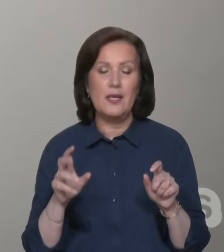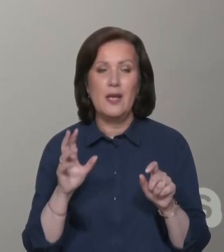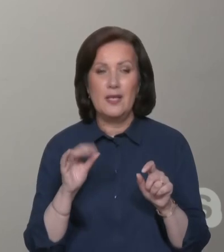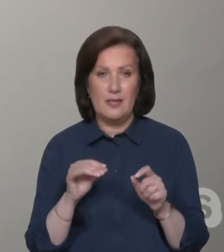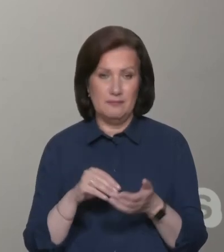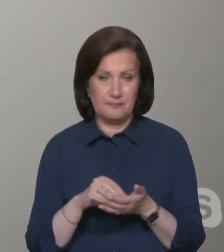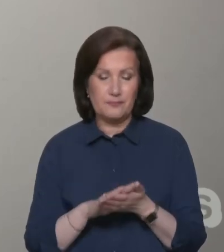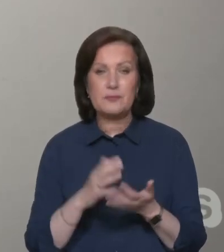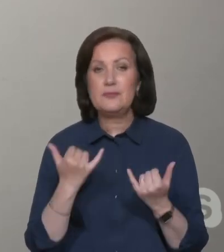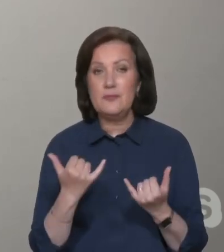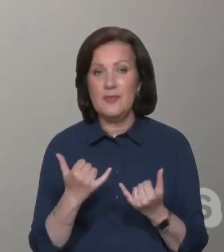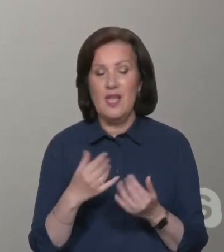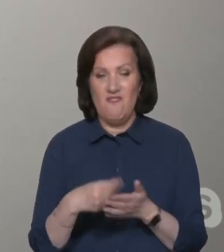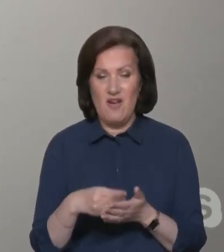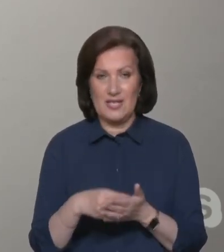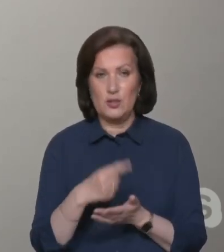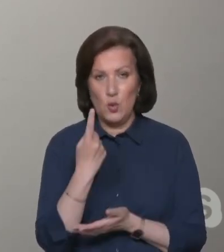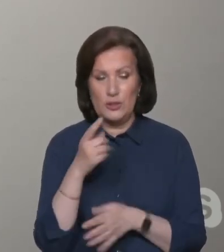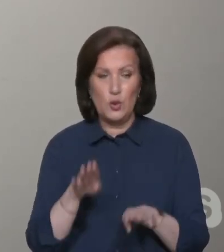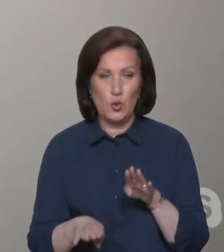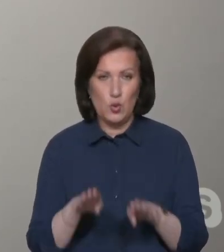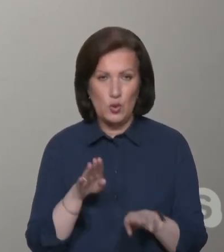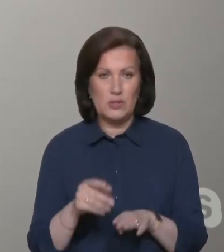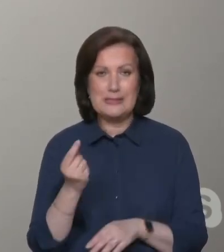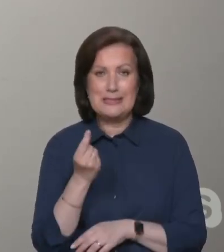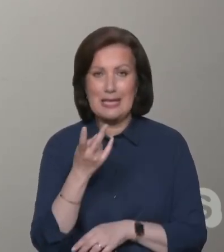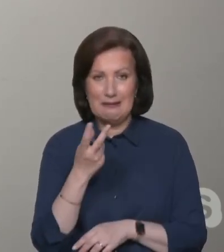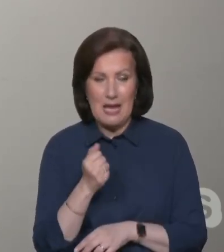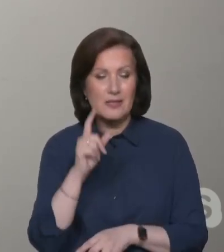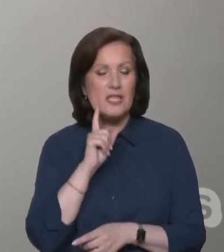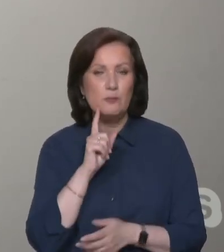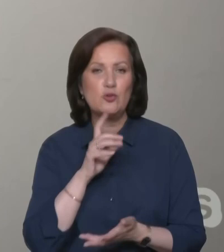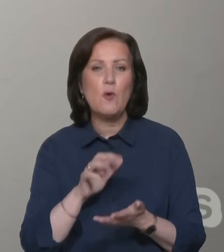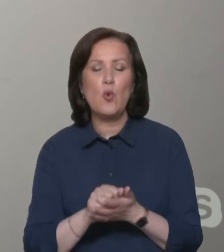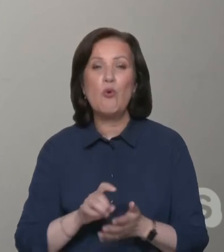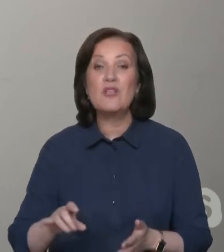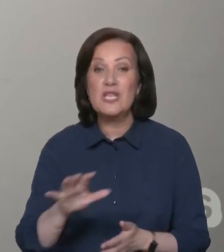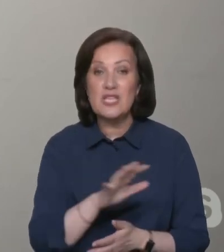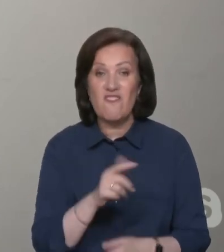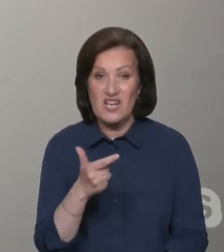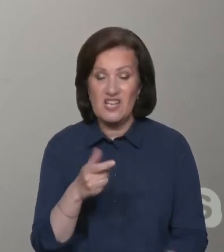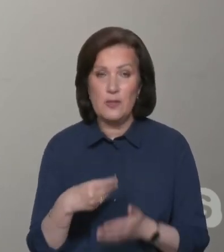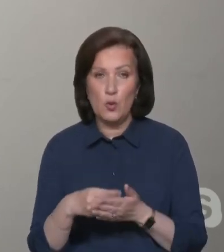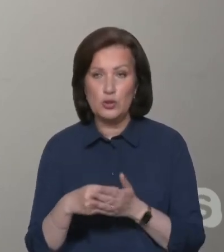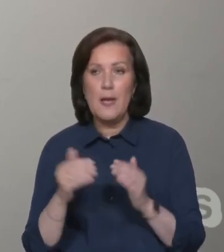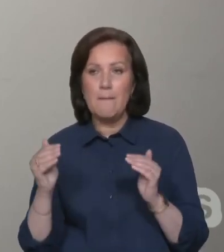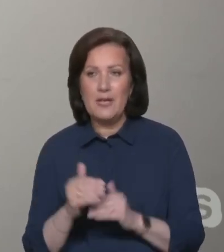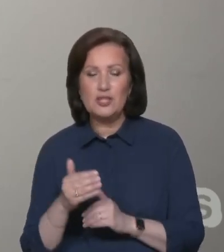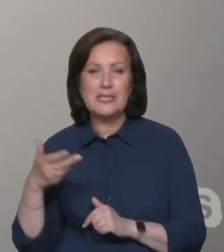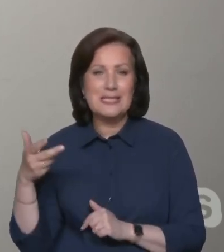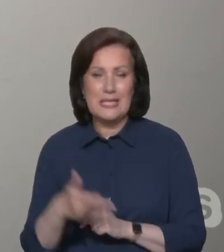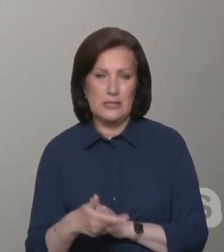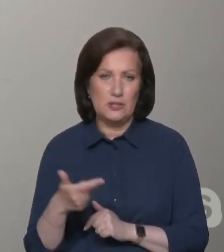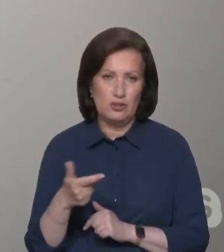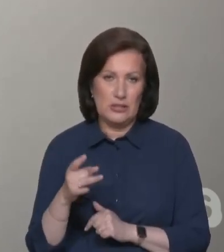в цифрах. Сьогодні вартість однієї тонни фуражного зерна на тимчасово окупованій території в гривнях коштує менш ніж 3